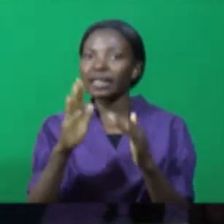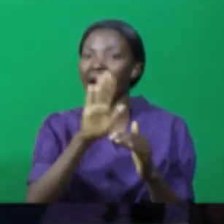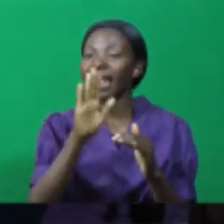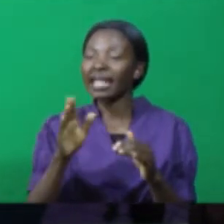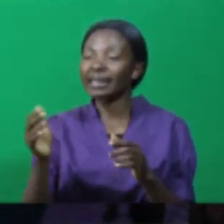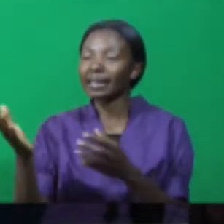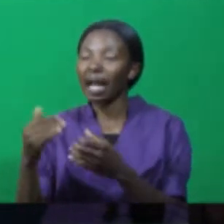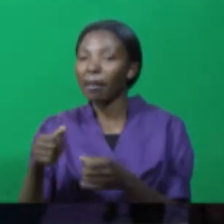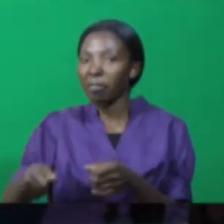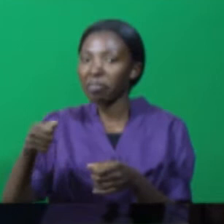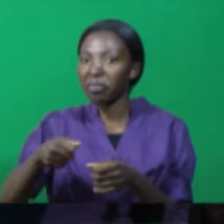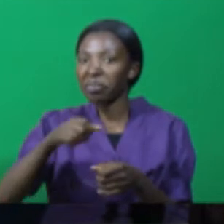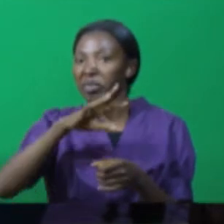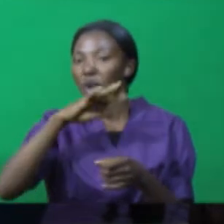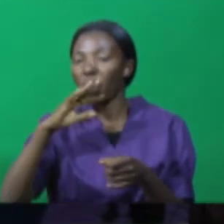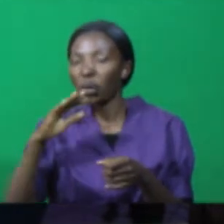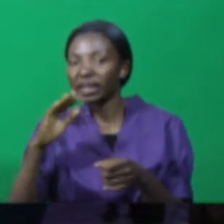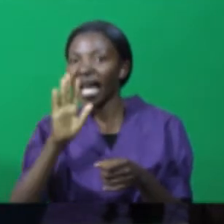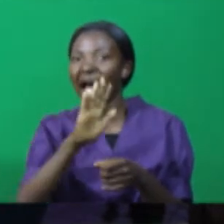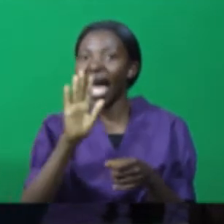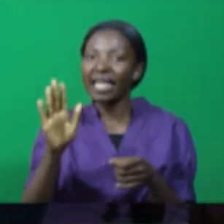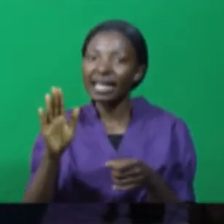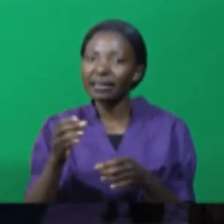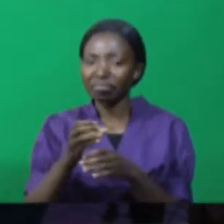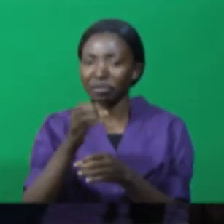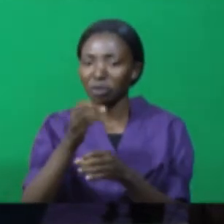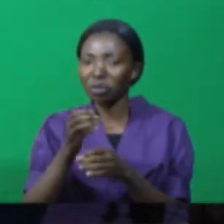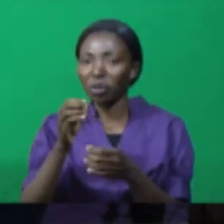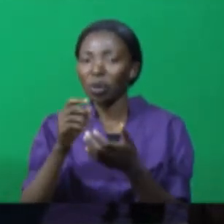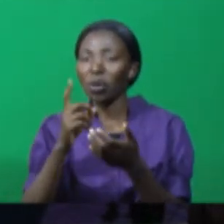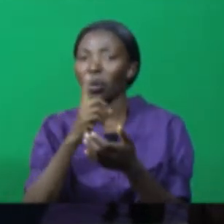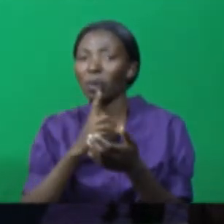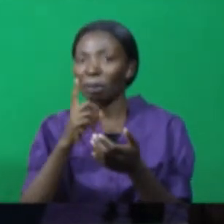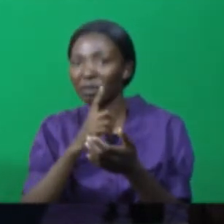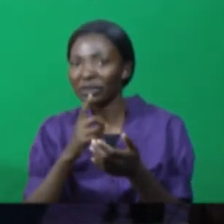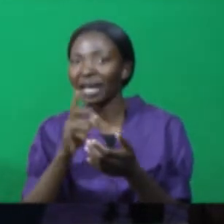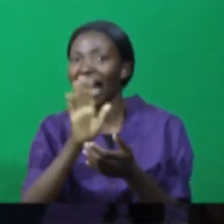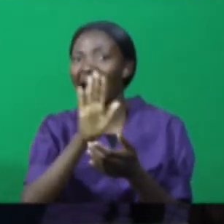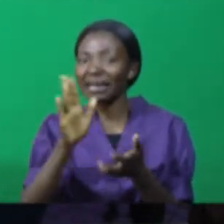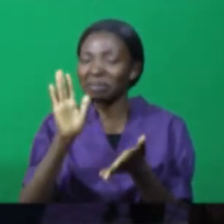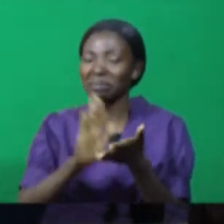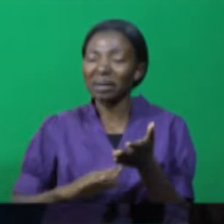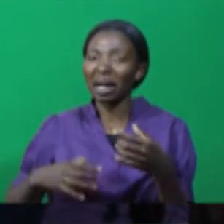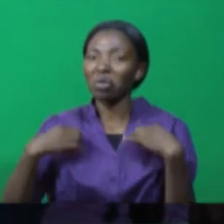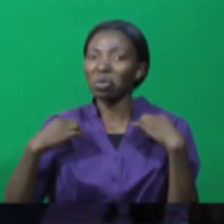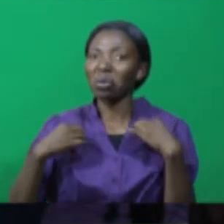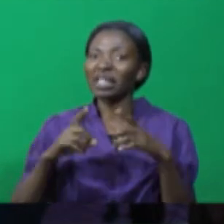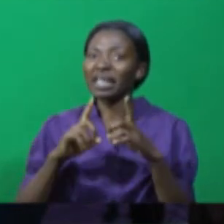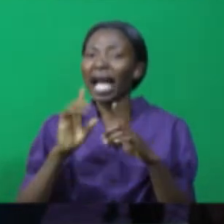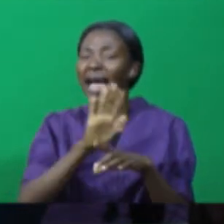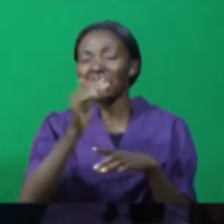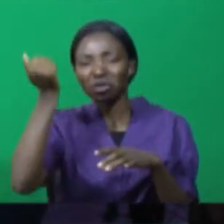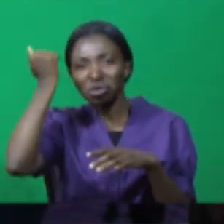zvigubhu zvemvura kunzi ndo chino vachengeta. Vamwe vanonotora tumabhodhoro twemafuta. Vamwe vachinotengeswa machira. Vamwe kana